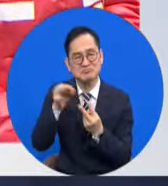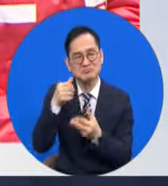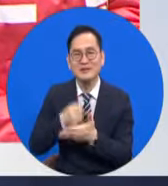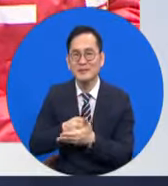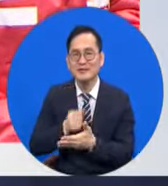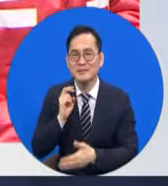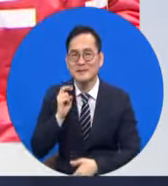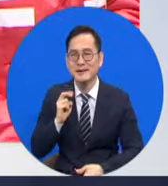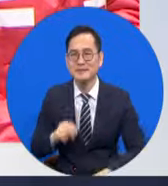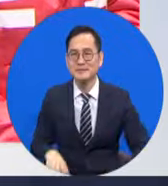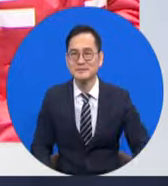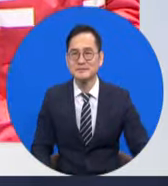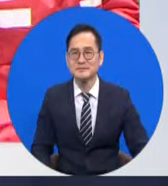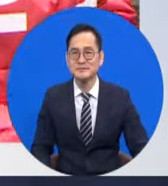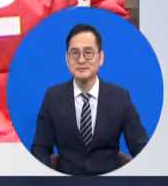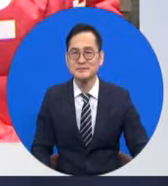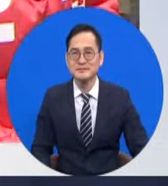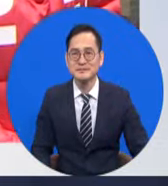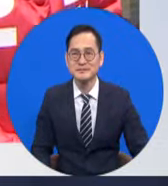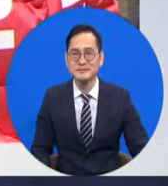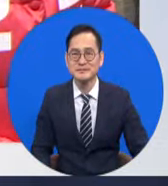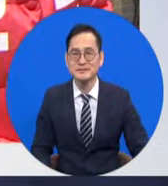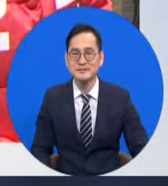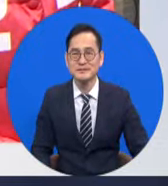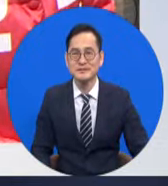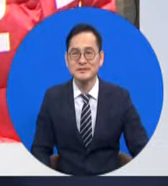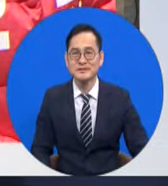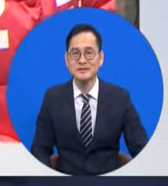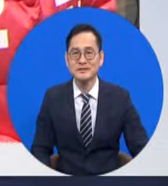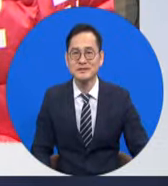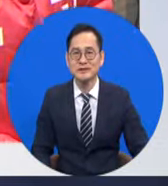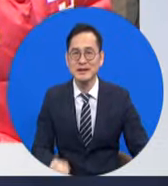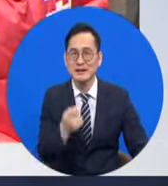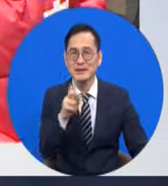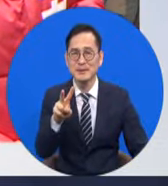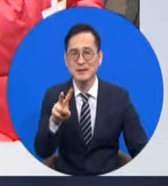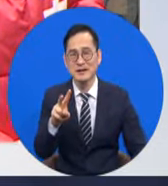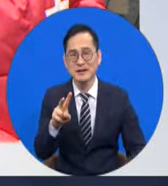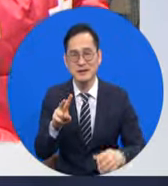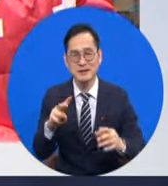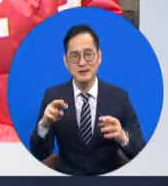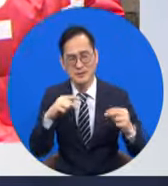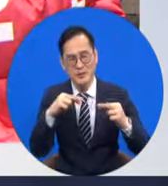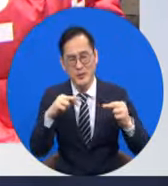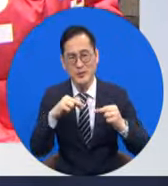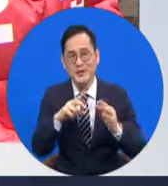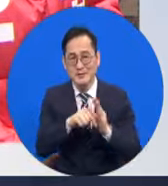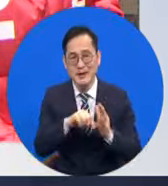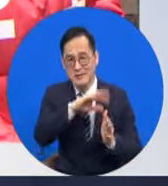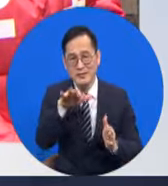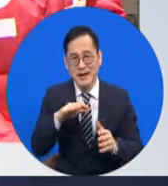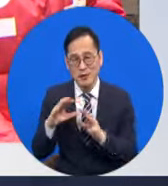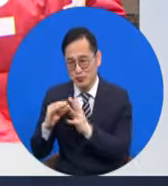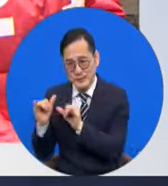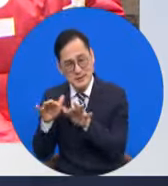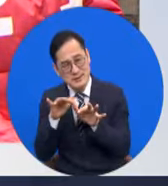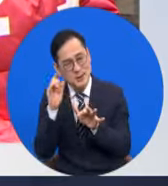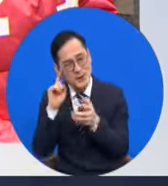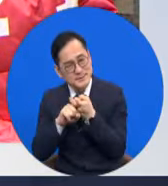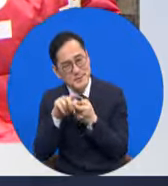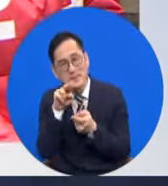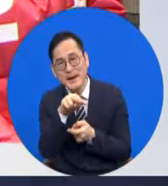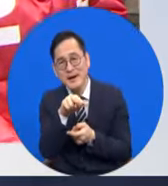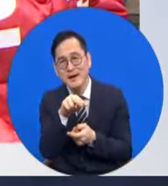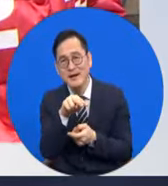주목도가 높아지는 지역은 보통의 국회의원 선거와 달리 TV 토론에 대한 관심도도 좀 증폭이 되는 그런 경향이 있습니다. 이